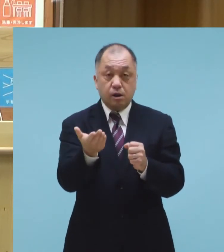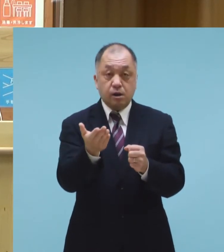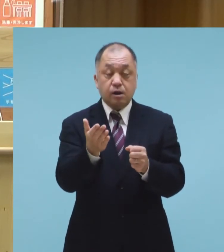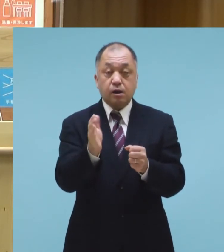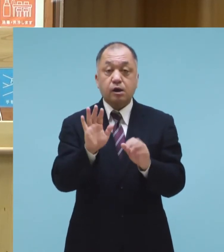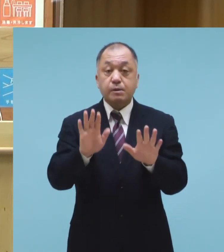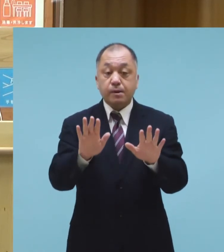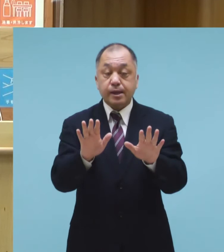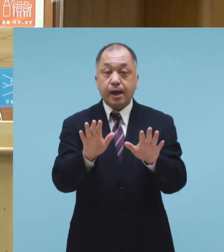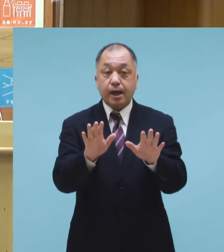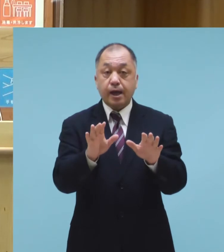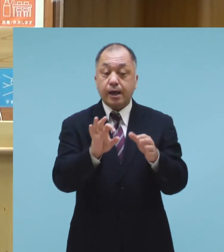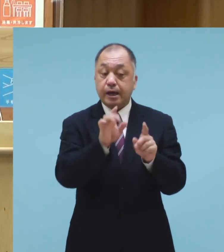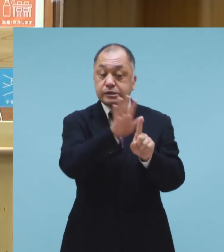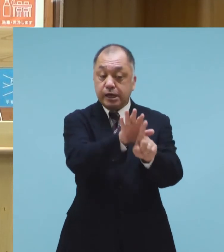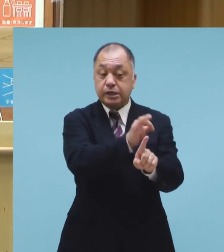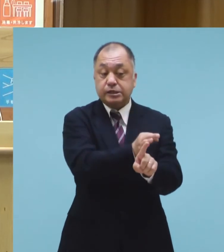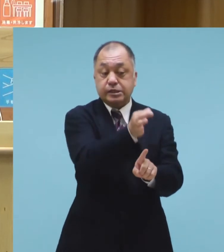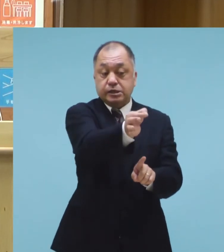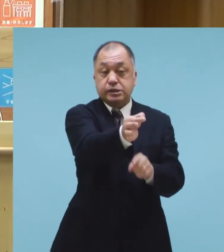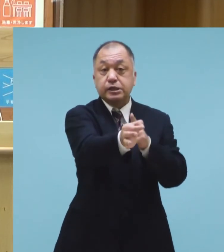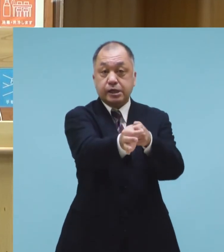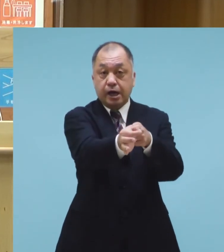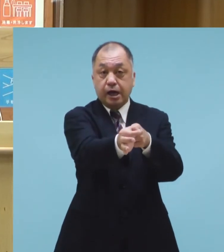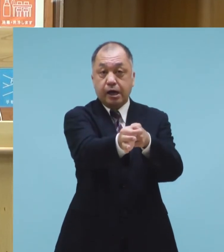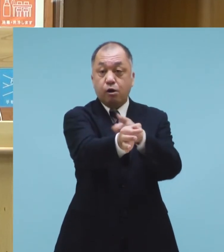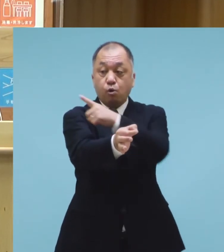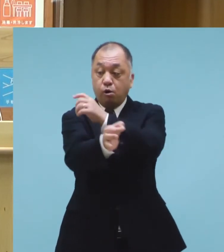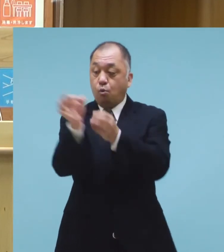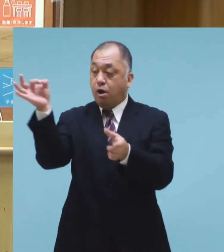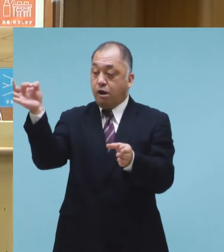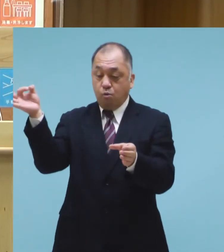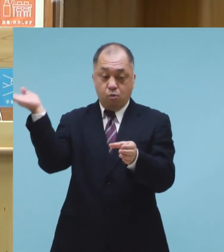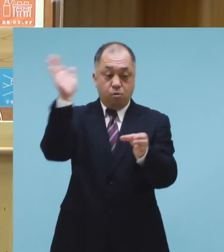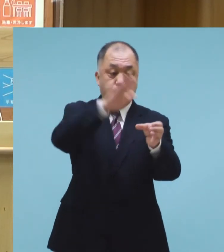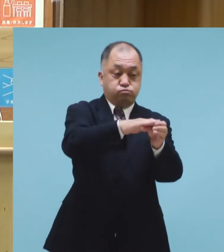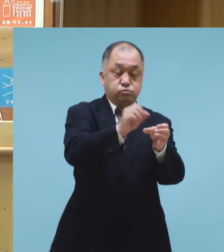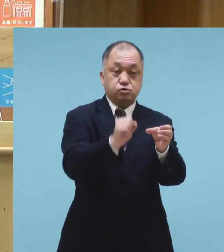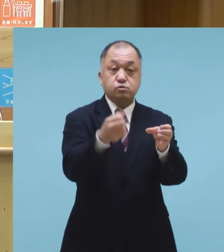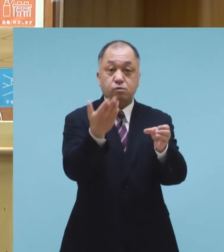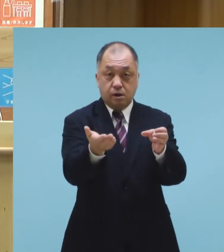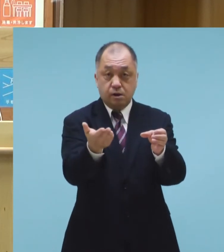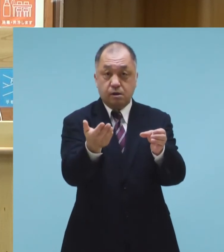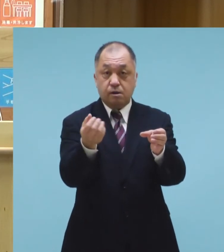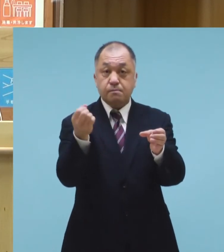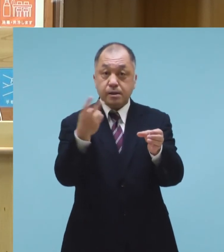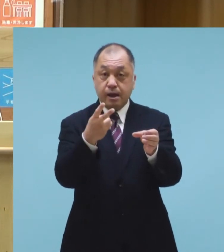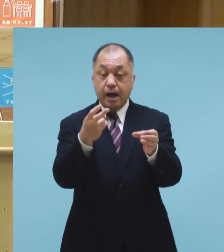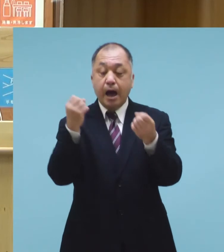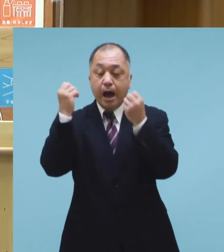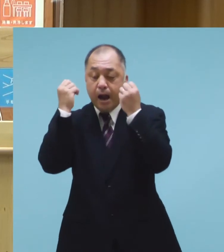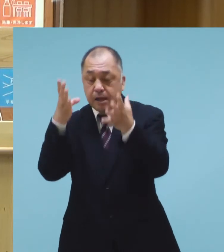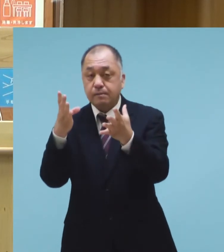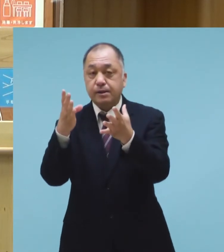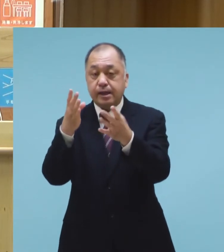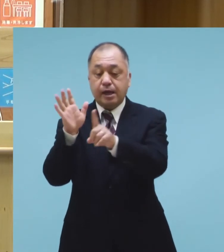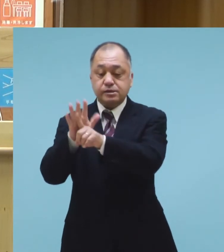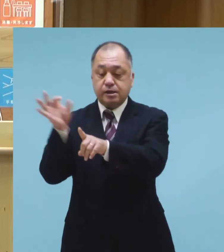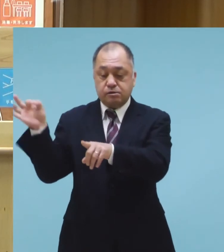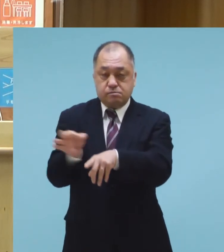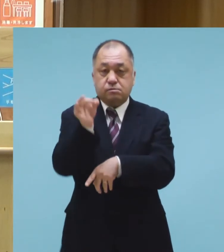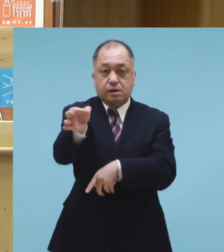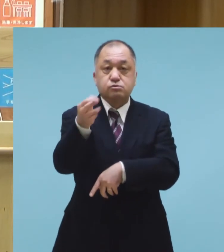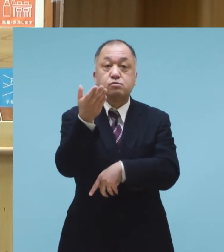をこのまで支援金出してきたものにこれを当て込むのか、まあ、もしくは今後新たに出す